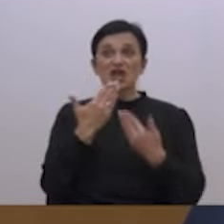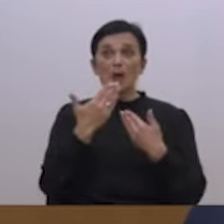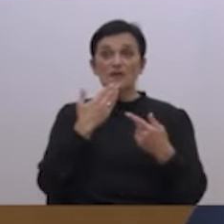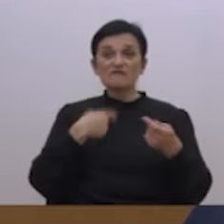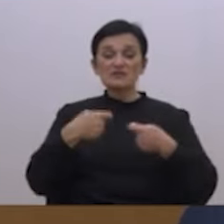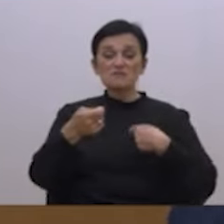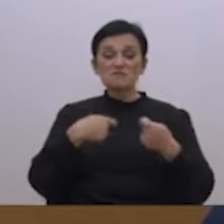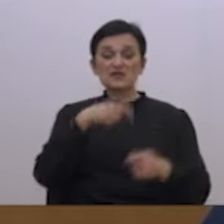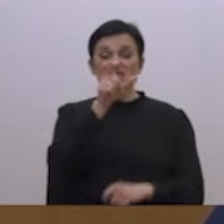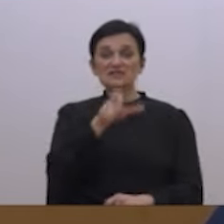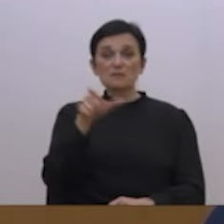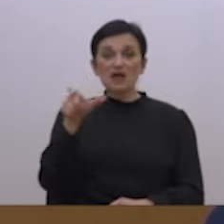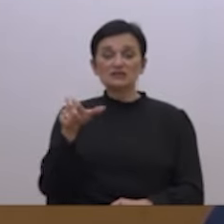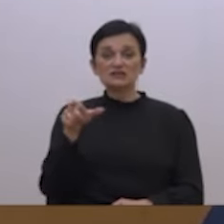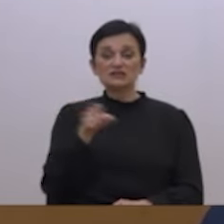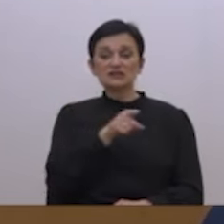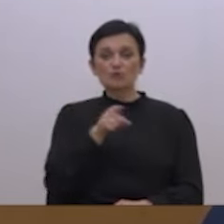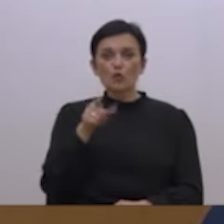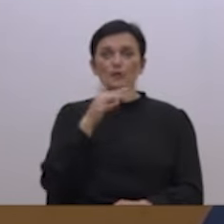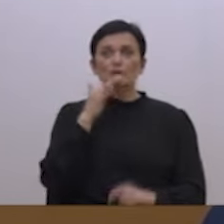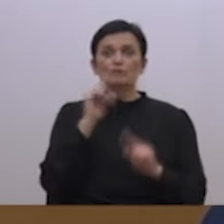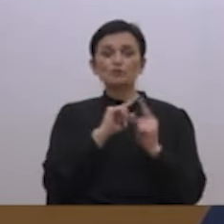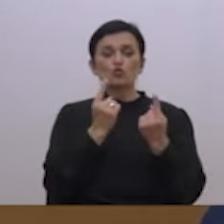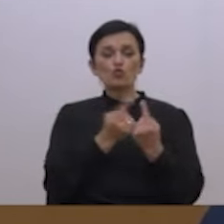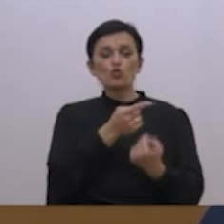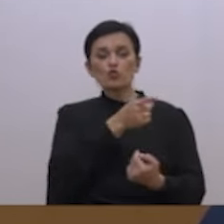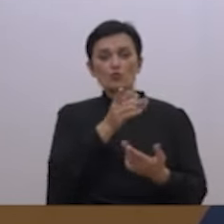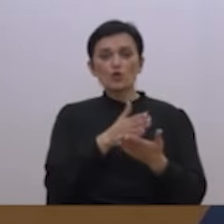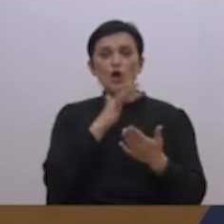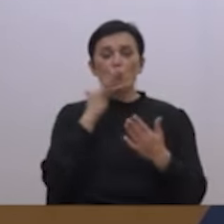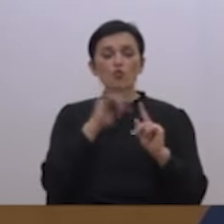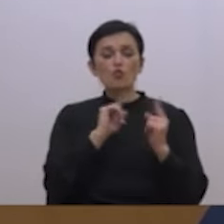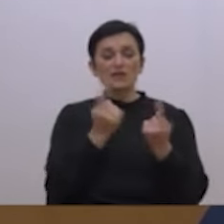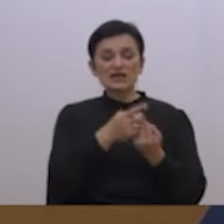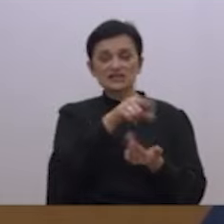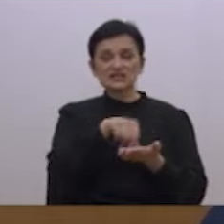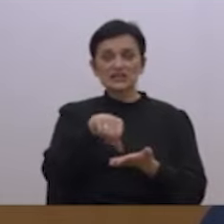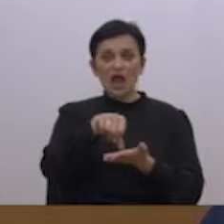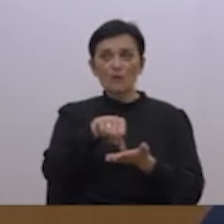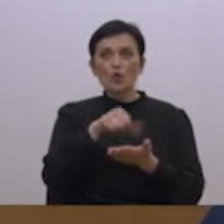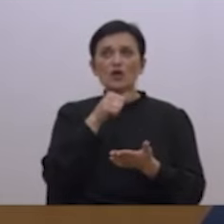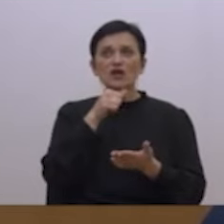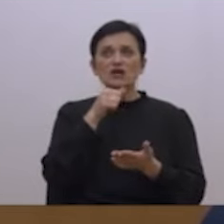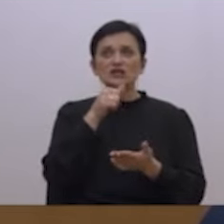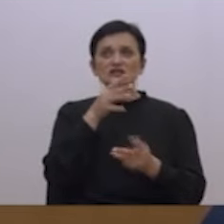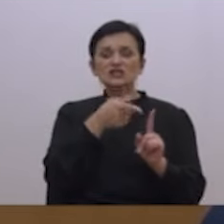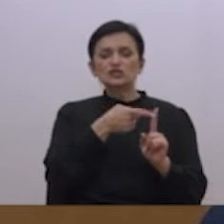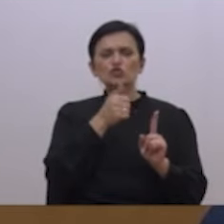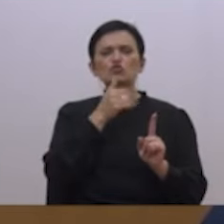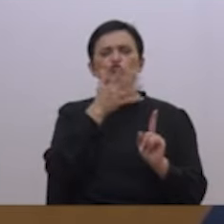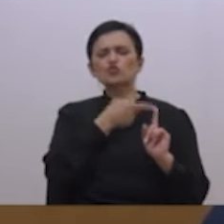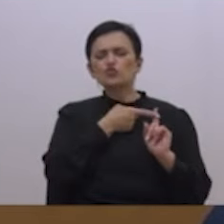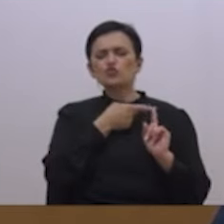ბიზნესმენებს, რომლებიც არიან უმრავლესობაში და წარმოადგენენ უმრავლესობას, რომლებსაც